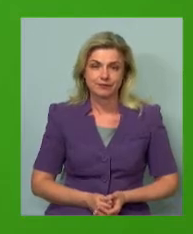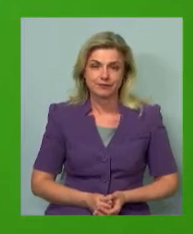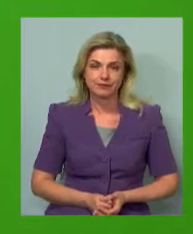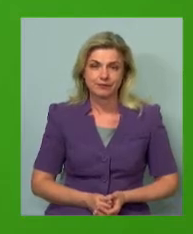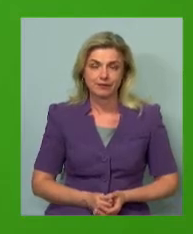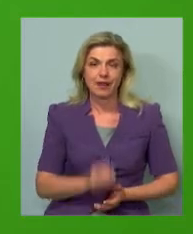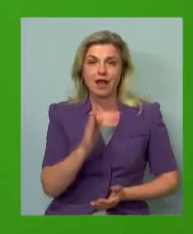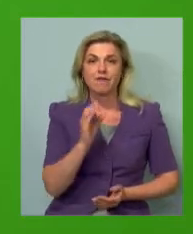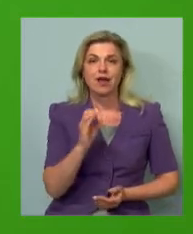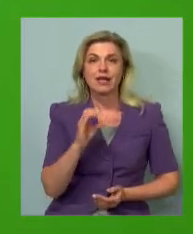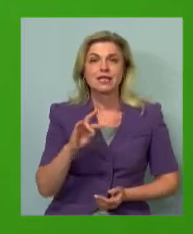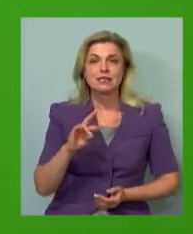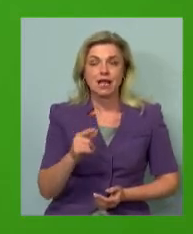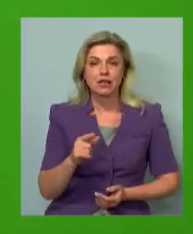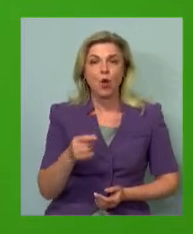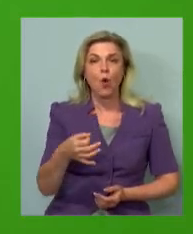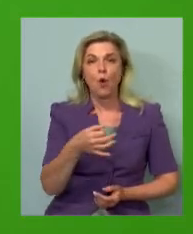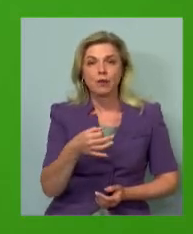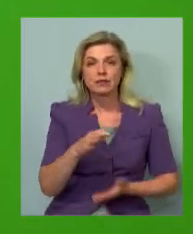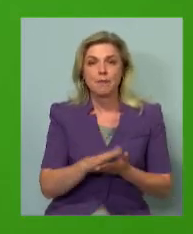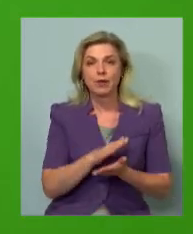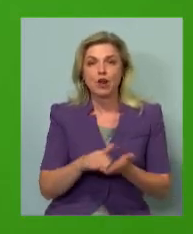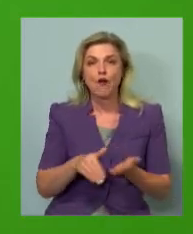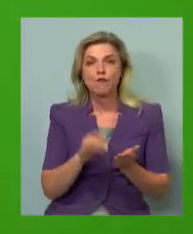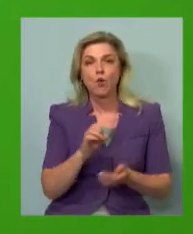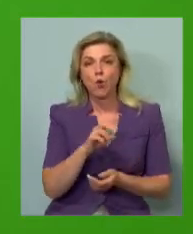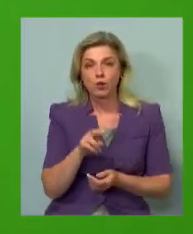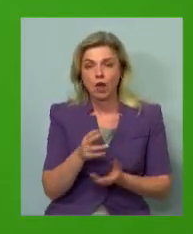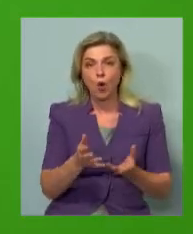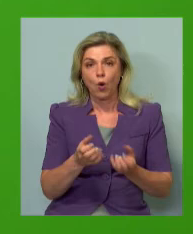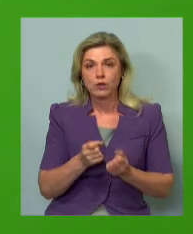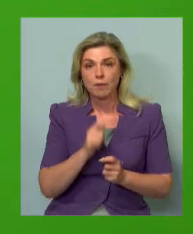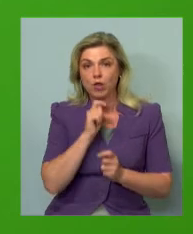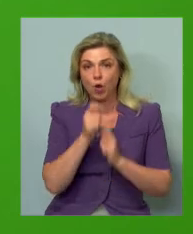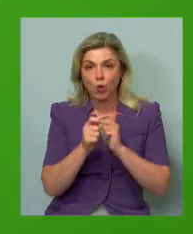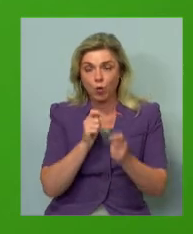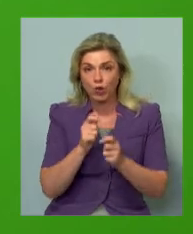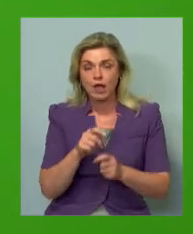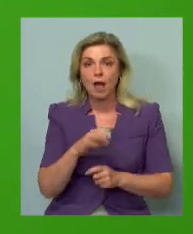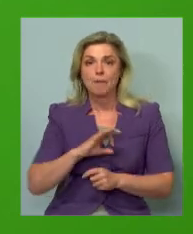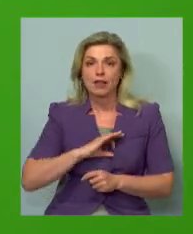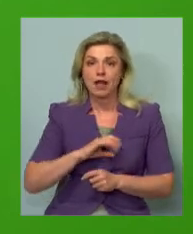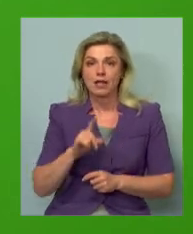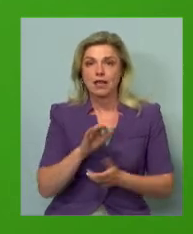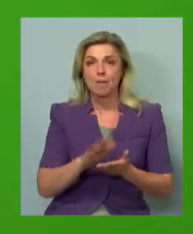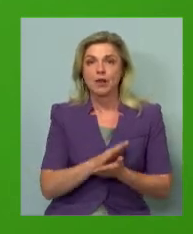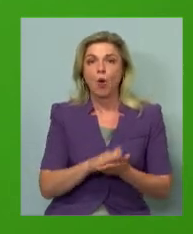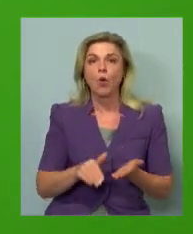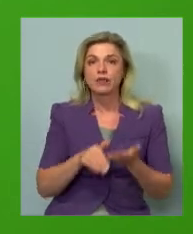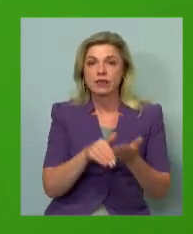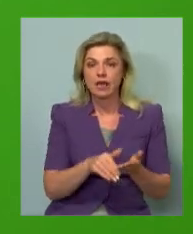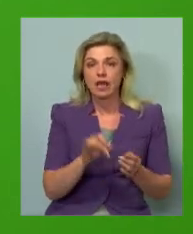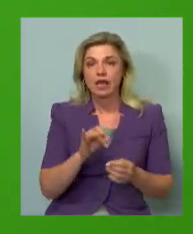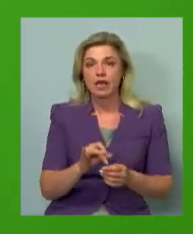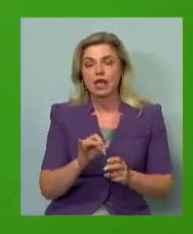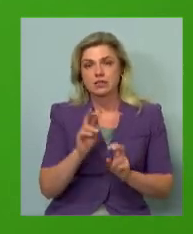У вересні обласний благодійний фонд «Доброта і довіра» отримав декілька нагород, а саме медаль за благодійність та відзнаку за другу позицію